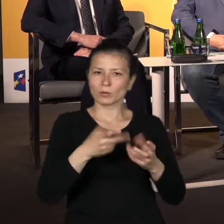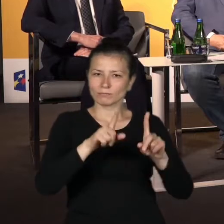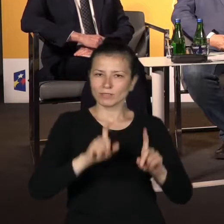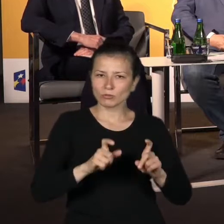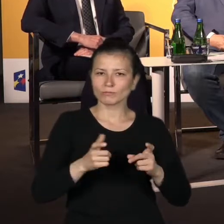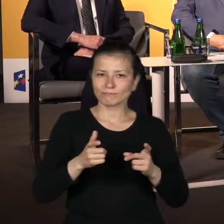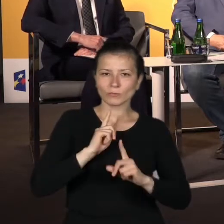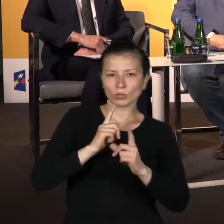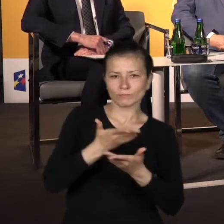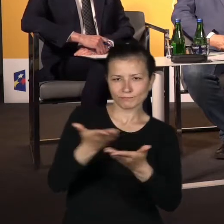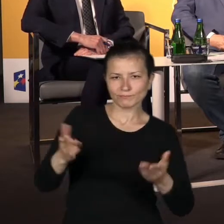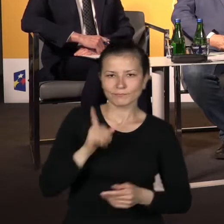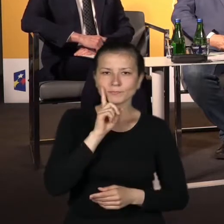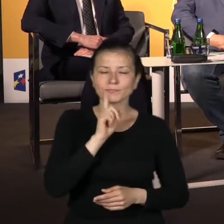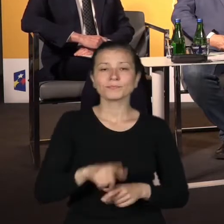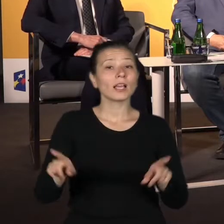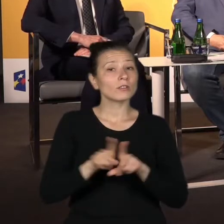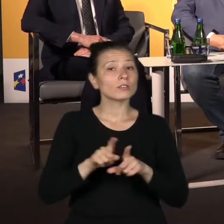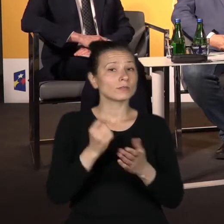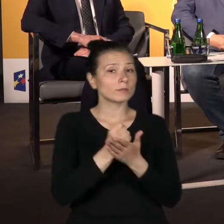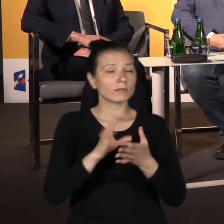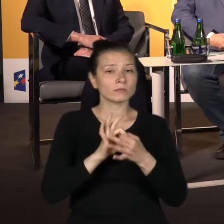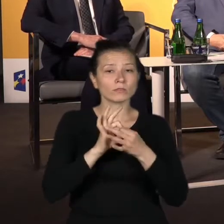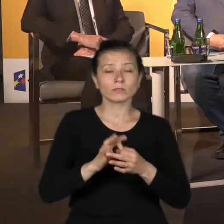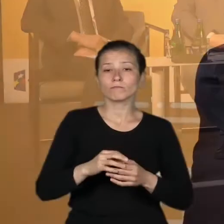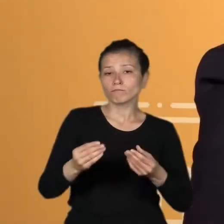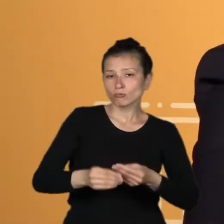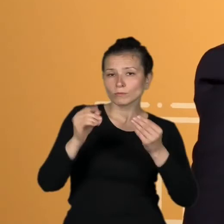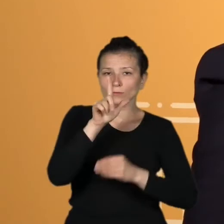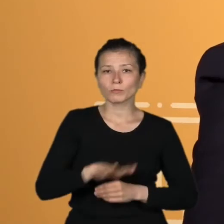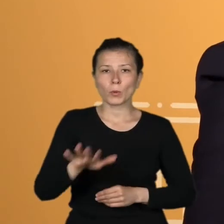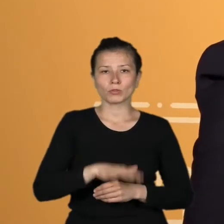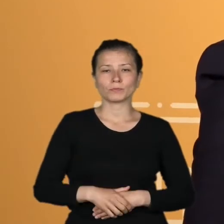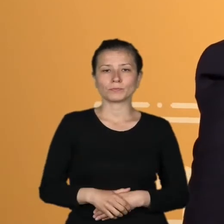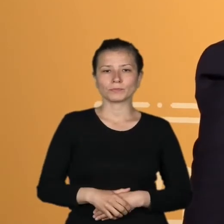panami, ale to też kwestie związane z rozwojem społecznym.